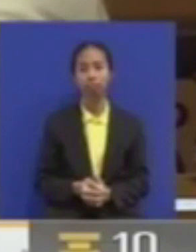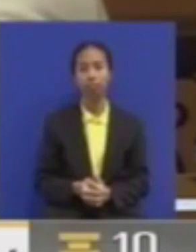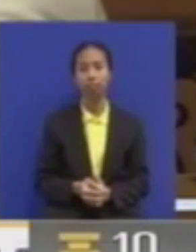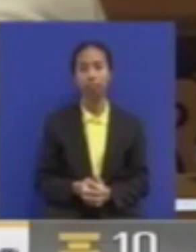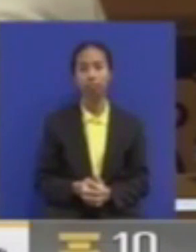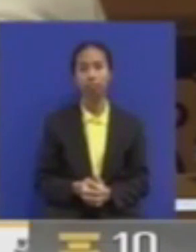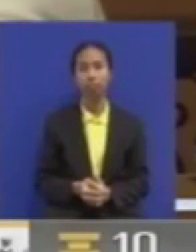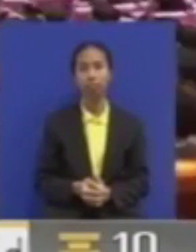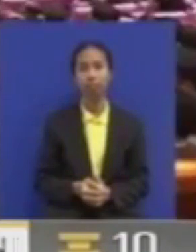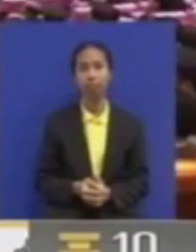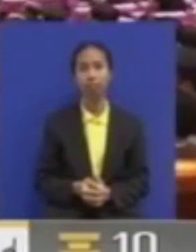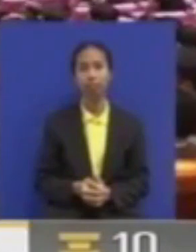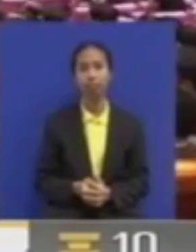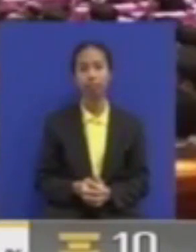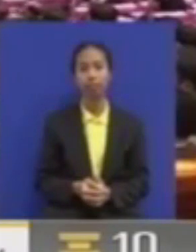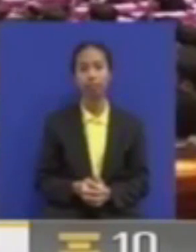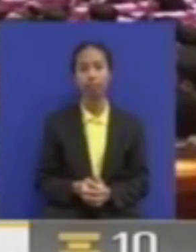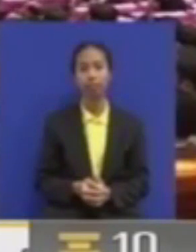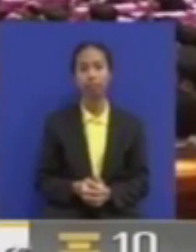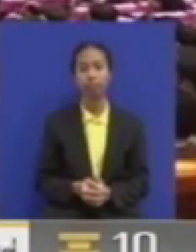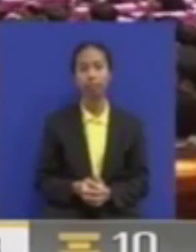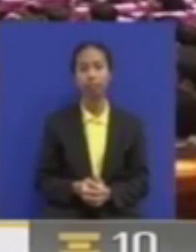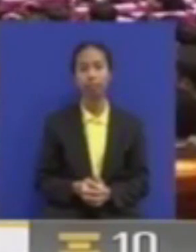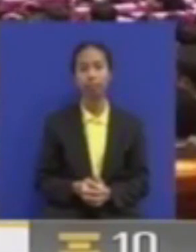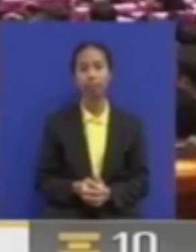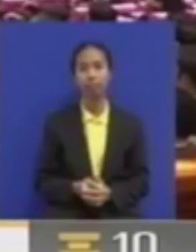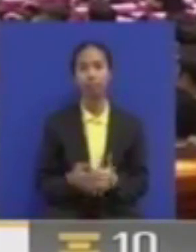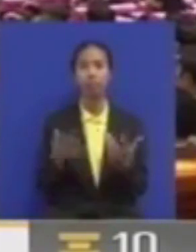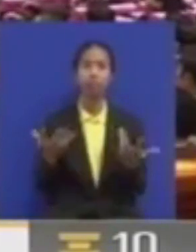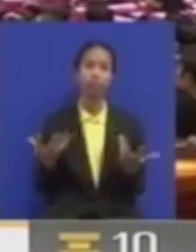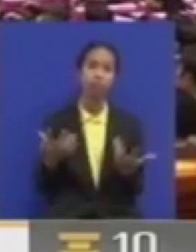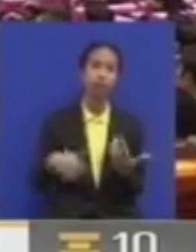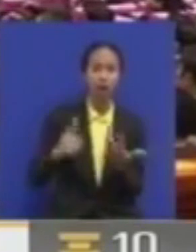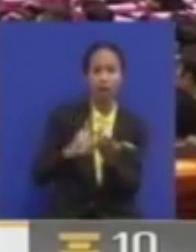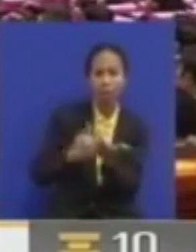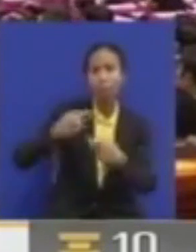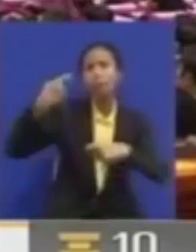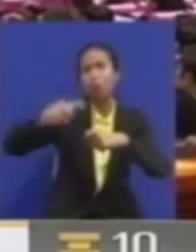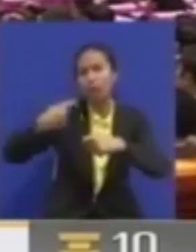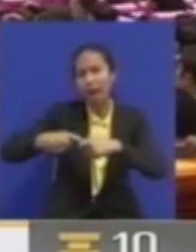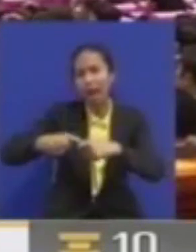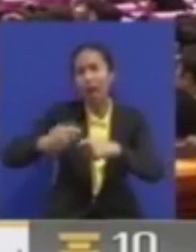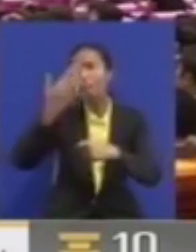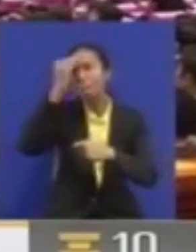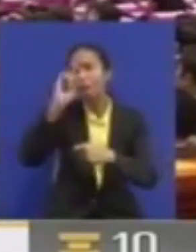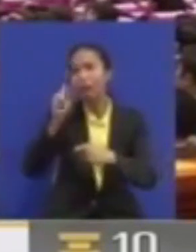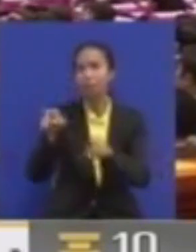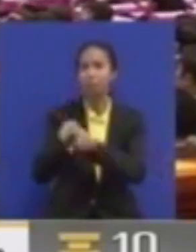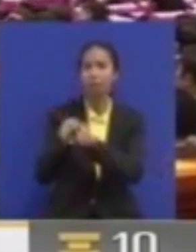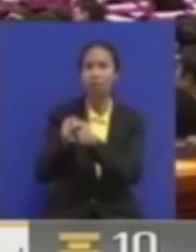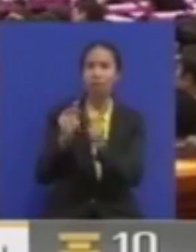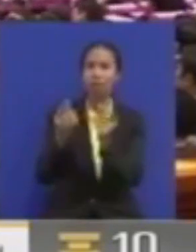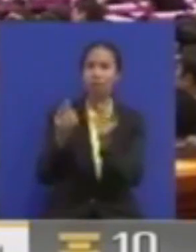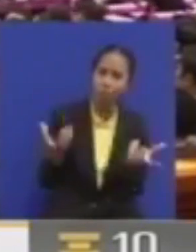แบบนี้ จะเป็นต้องนั่งอย่างนี้แล้วอันหนักอันเบาอย่างนี้ ค่ะทีนี้เราย้อนนิดนึงนะคะเอานี้ไล่เรียงบรรยากาศให้ฟังก่อนค